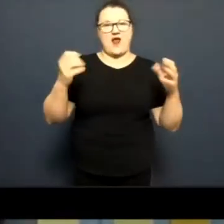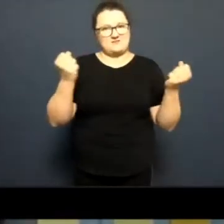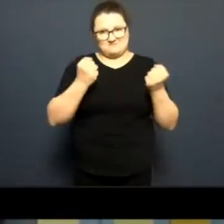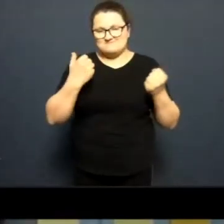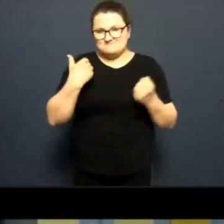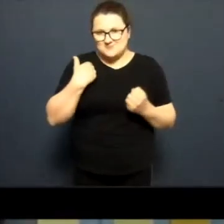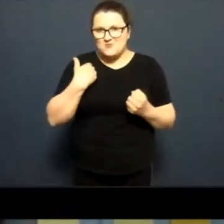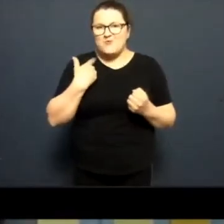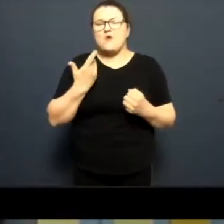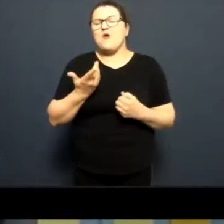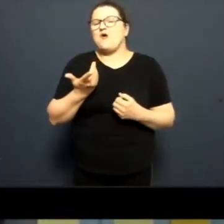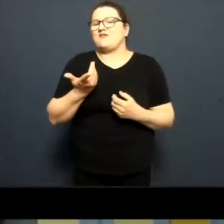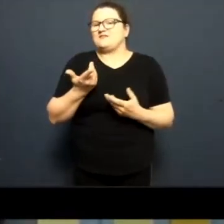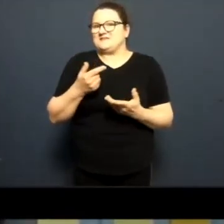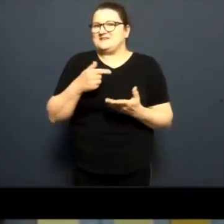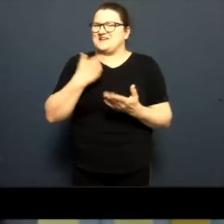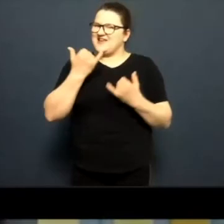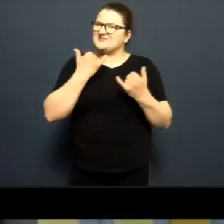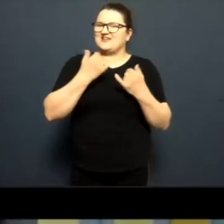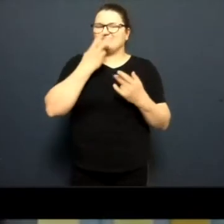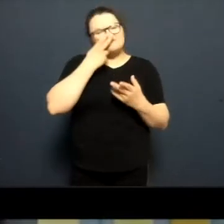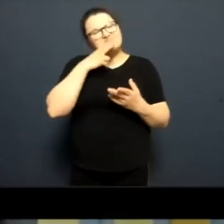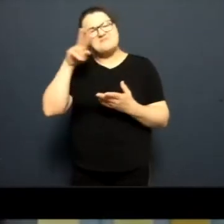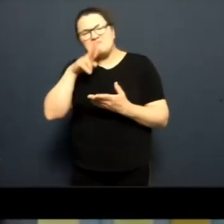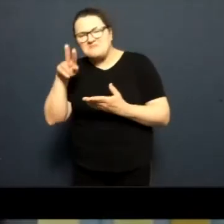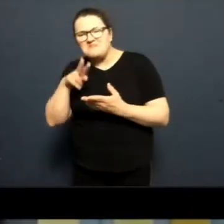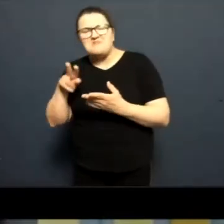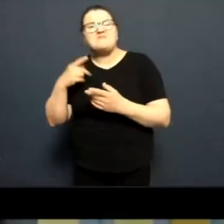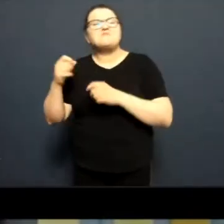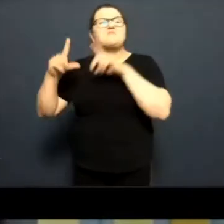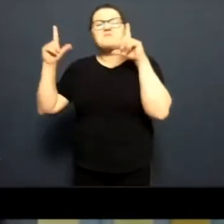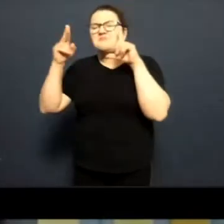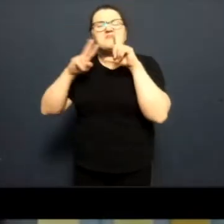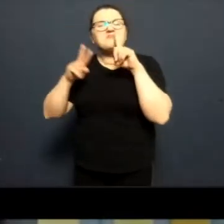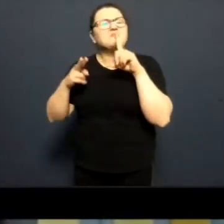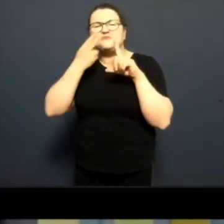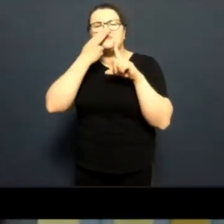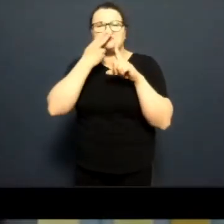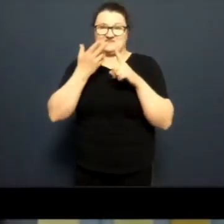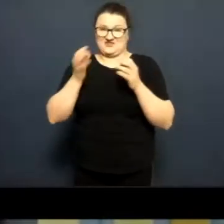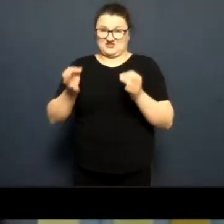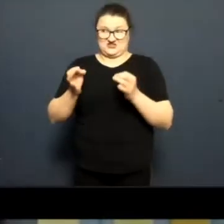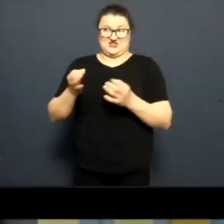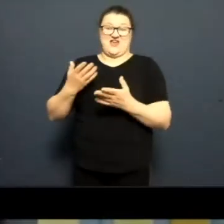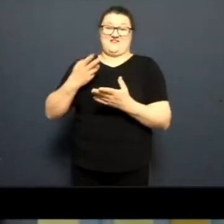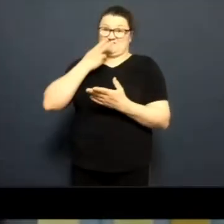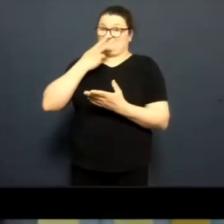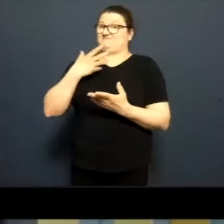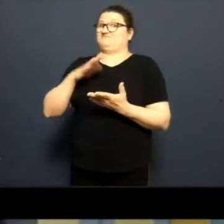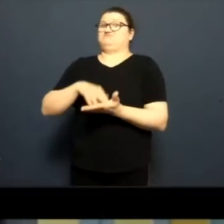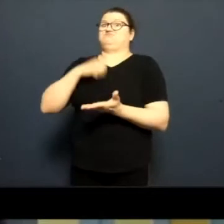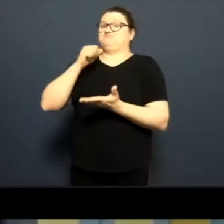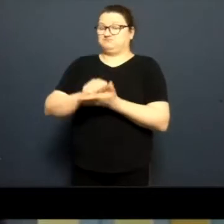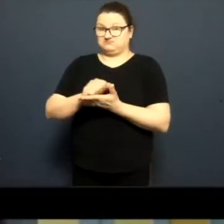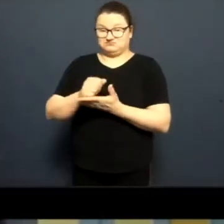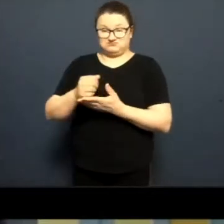Jeżeli przejrzycie chociażby pobieżnie treść tej epody, no to dzisiaj byłaby ona absolutnie skandaliczna,